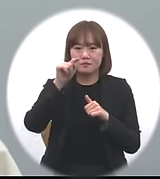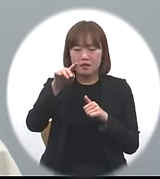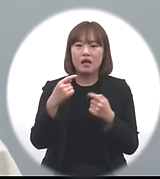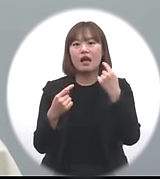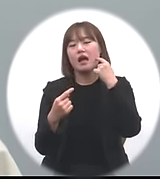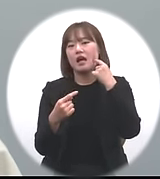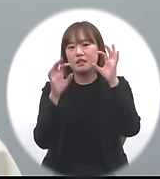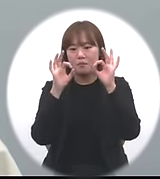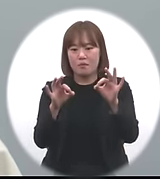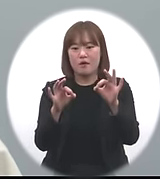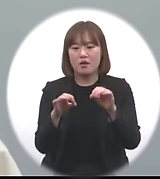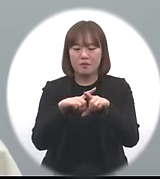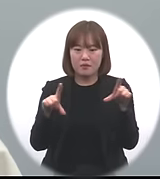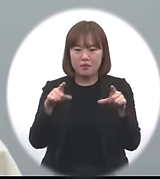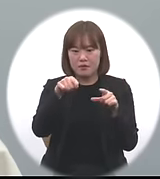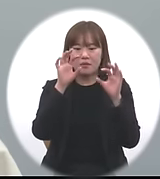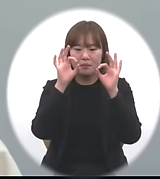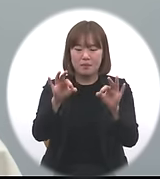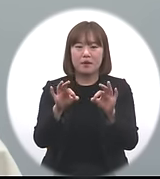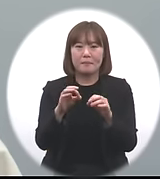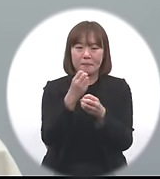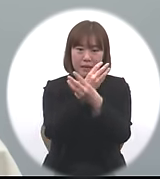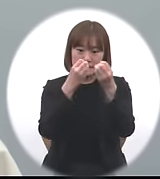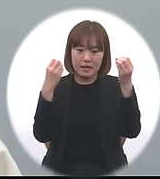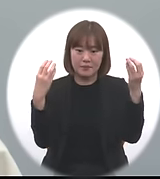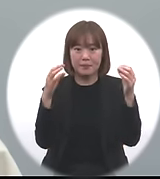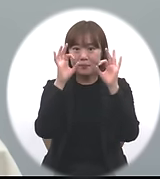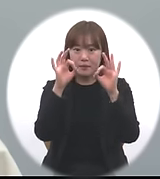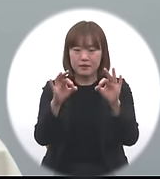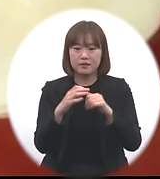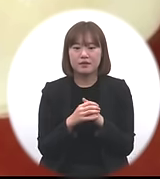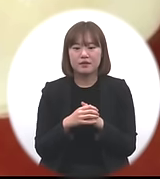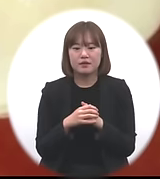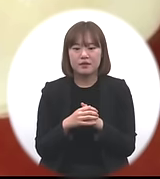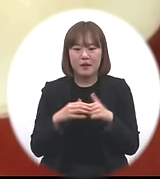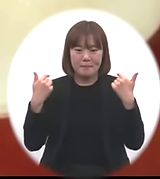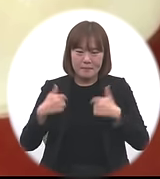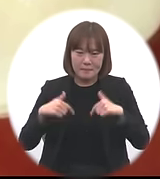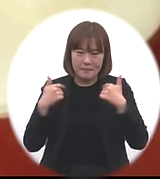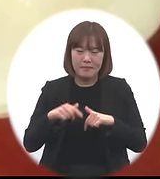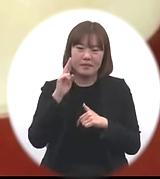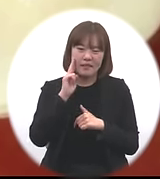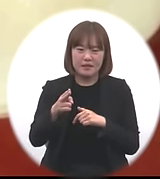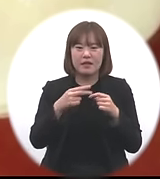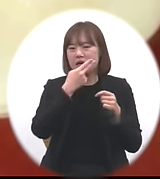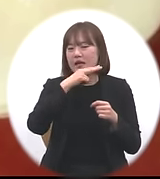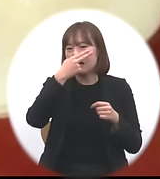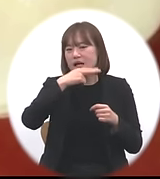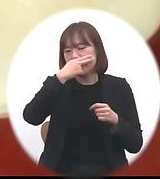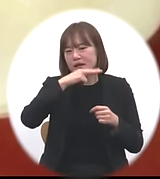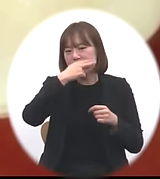뒤에 어금니 찍으면 이렇게 보입니다. 자, 반짝반짝한 부분들이 보이시죠? 저희가 우리가 매일 힘줘서 막 문지르는